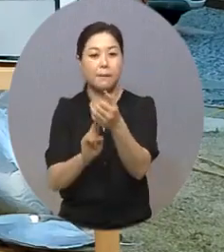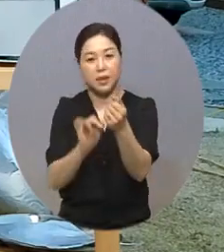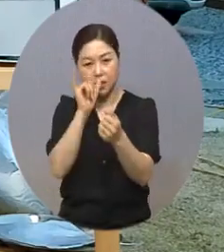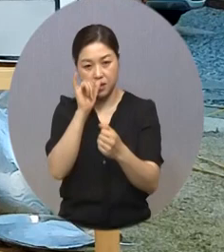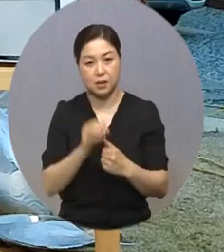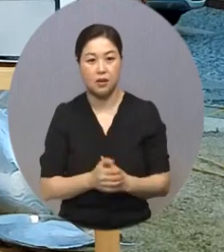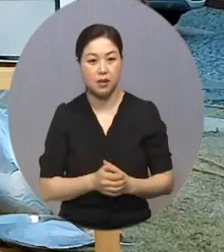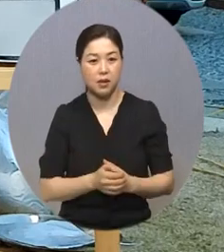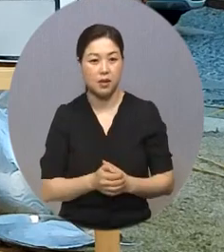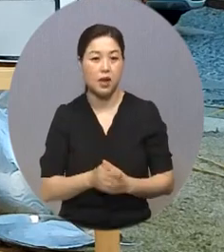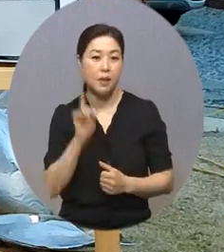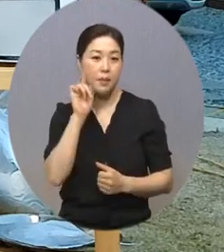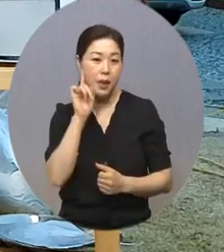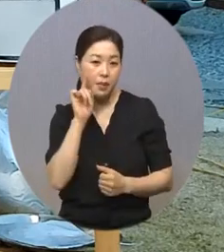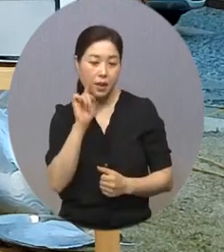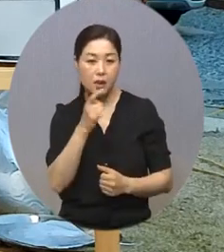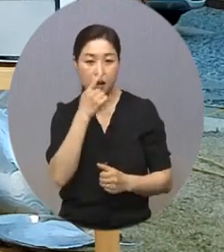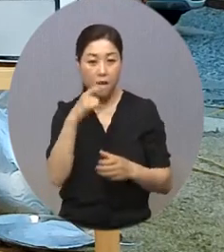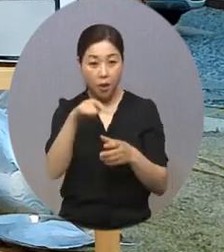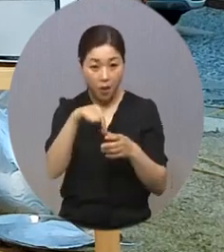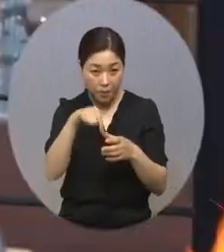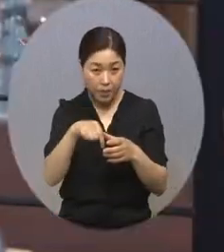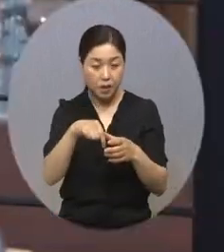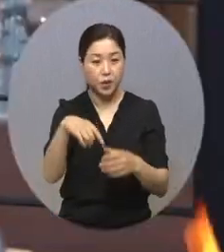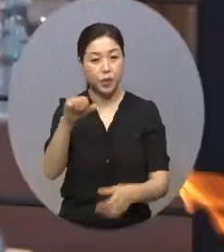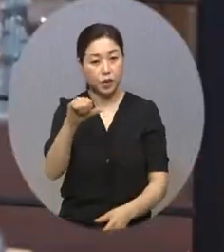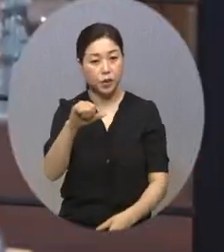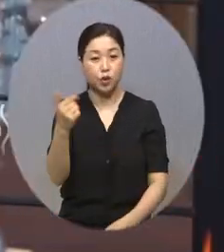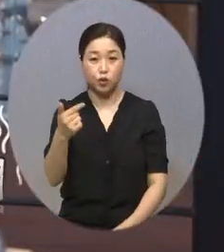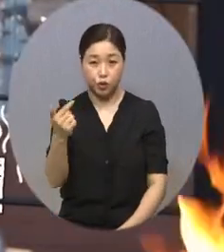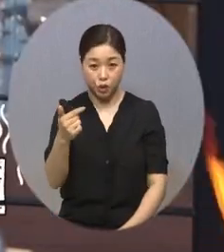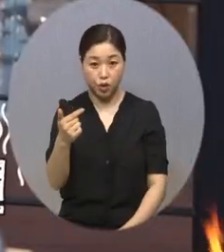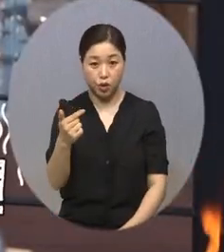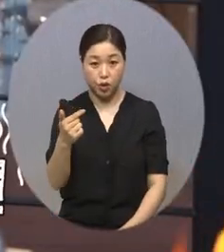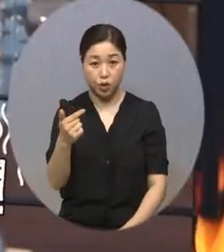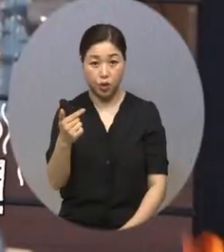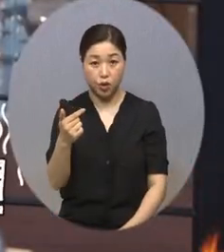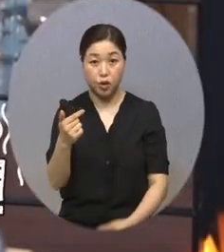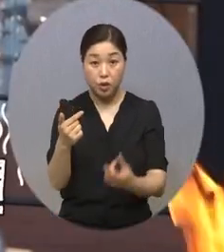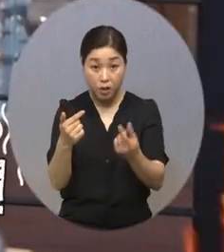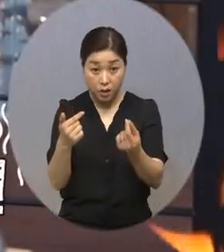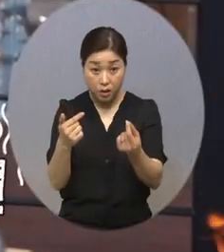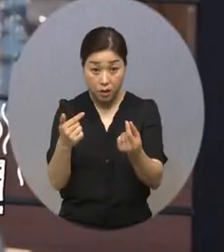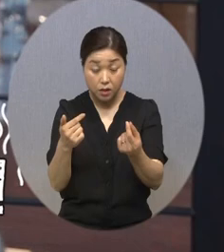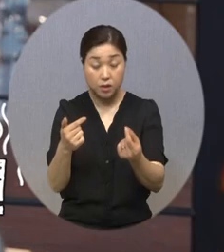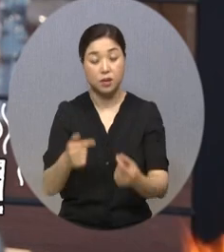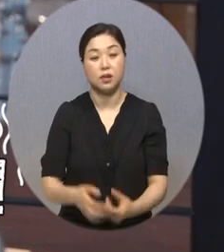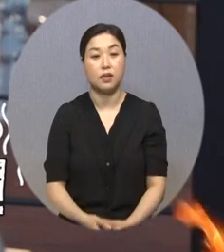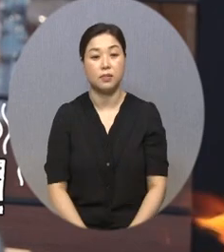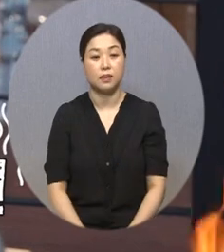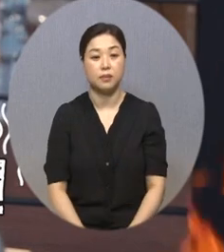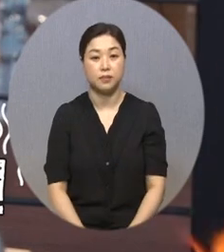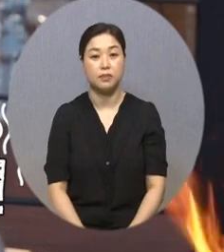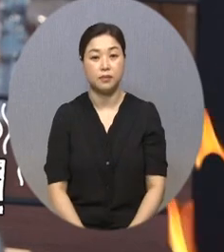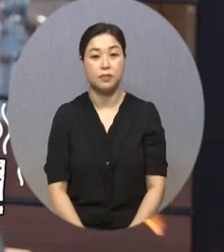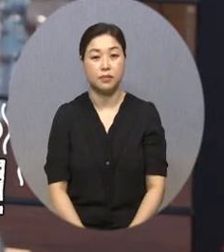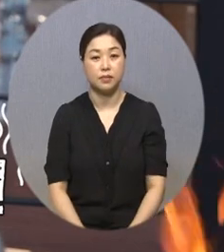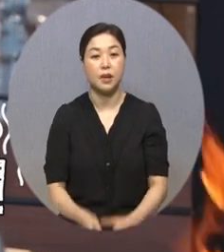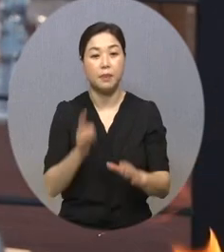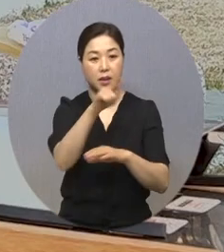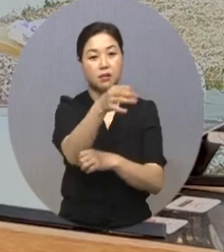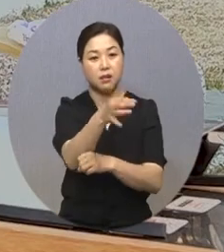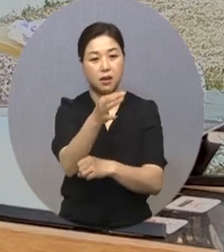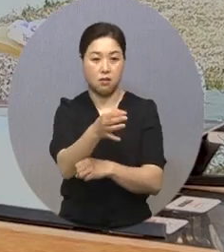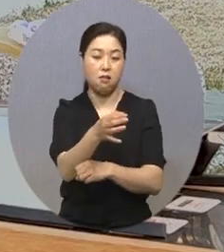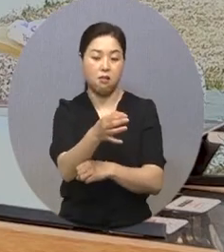맨날맨날 코피 한다니 거의 한 5000원 6000원 있게 되잖아 돼지 밖에서도